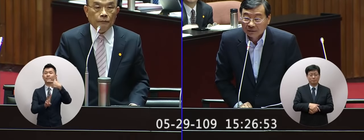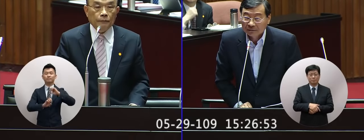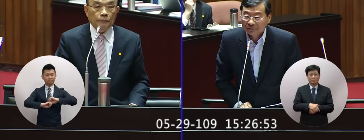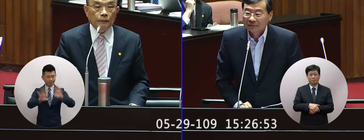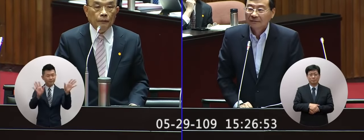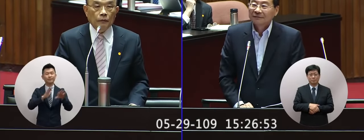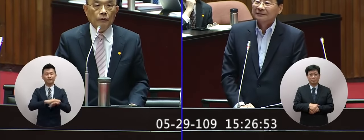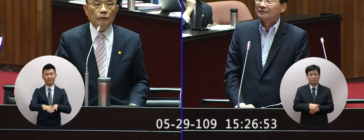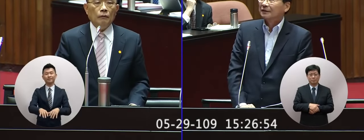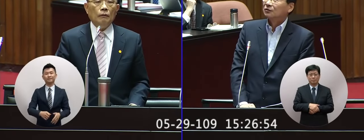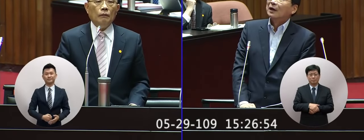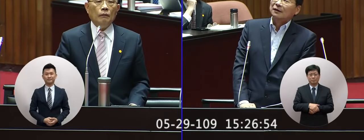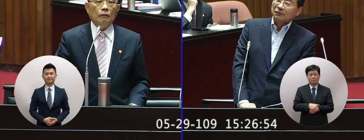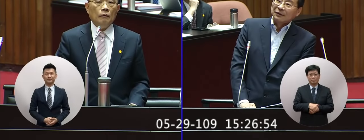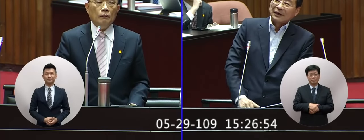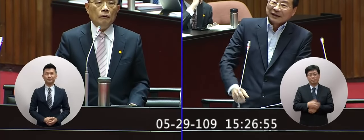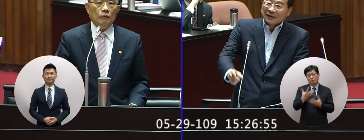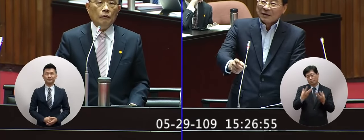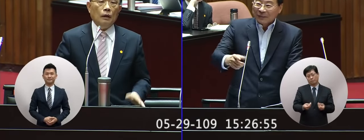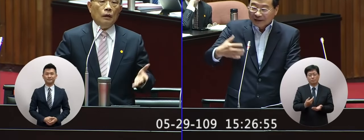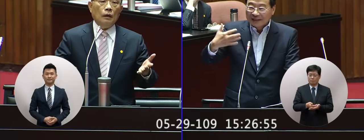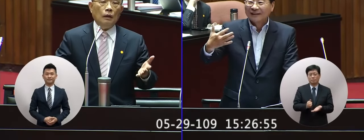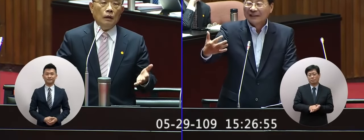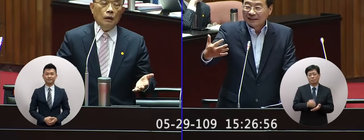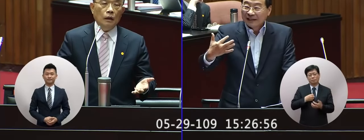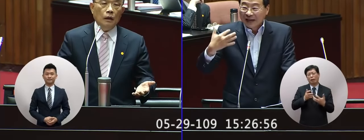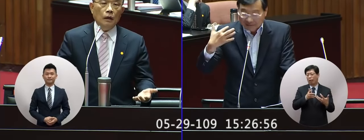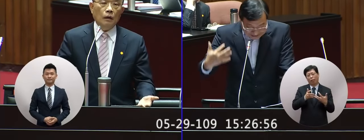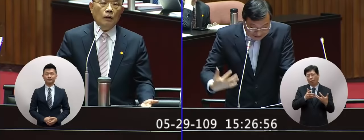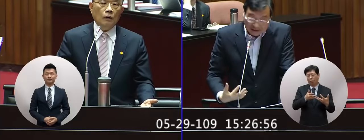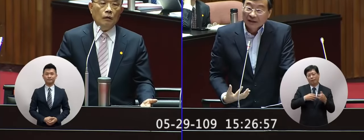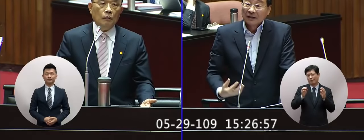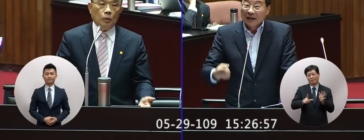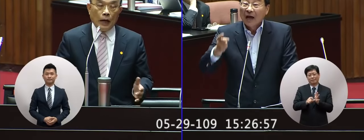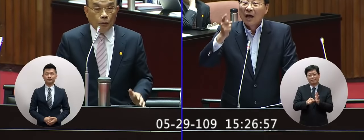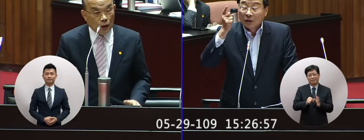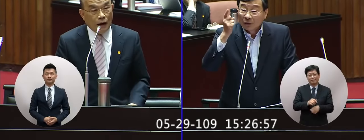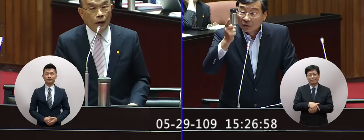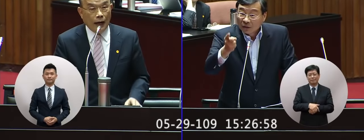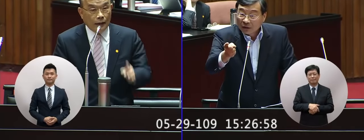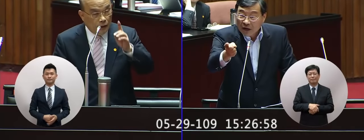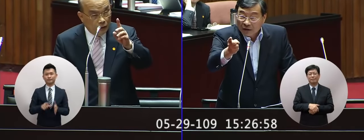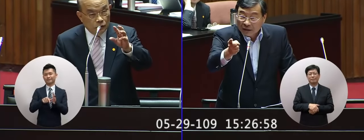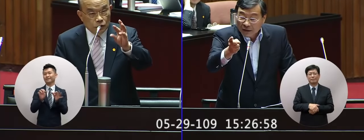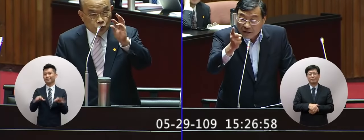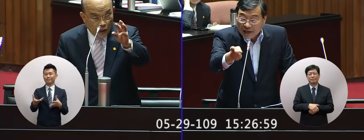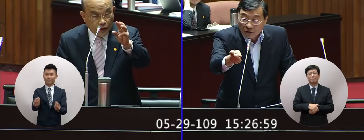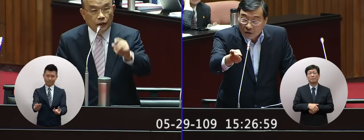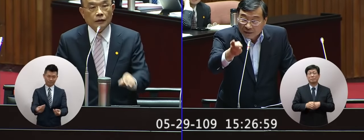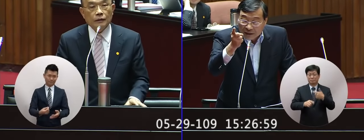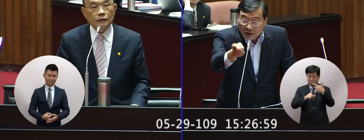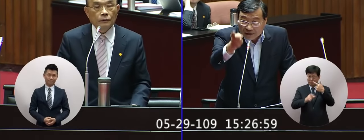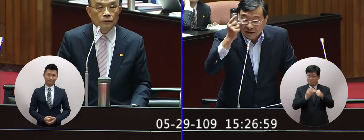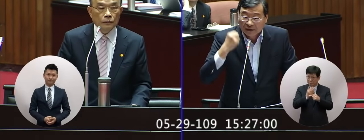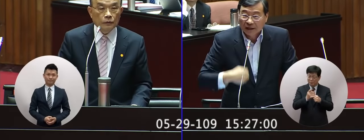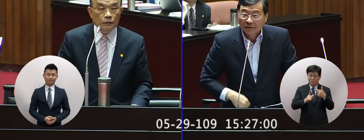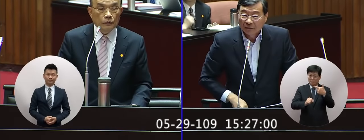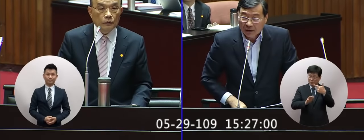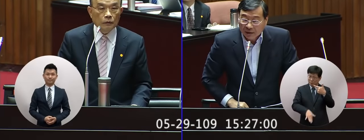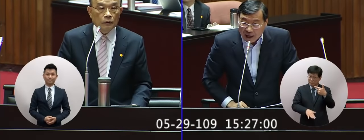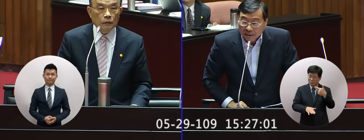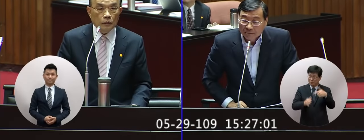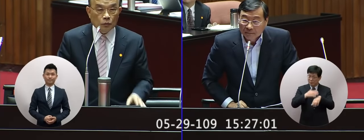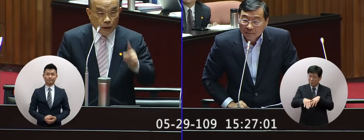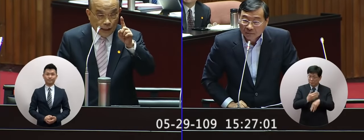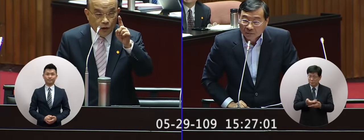会报告。 算了，我也不要再给你这浪费时间。 那不浪费了。 六月中或者6月底以